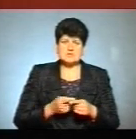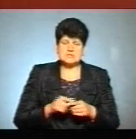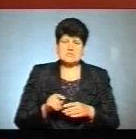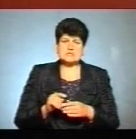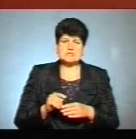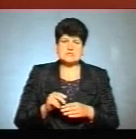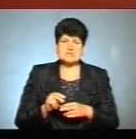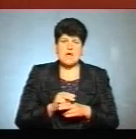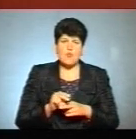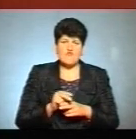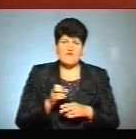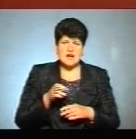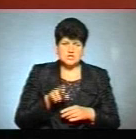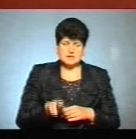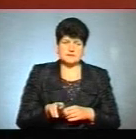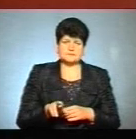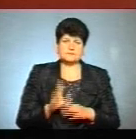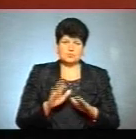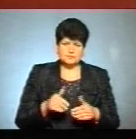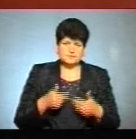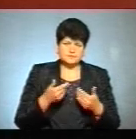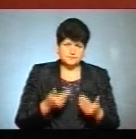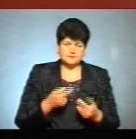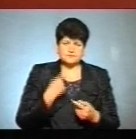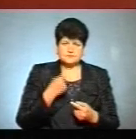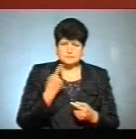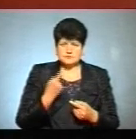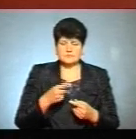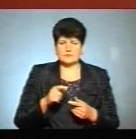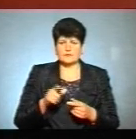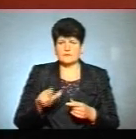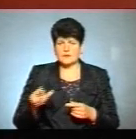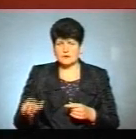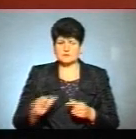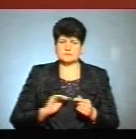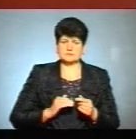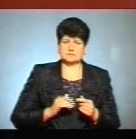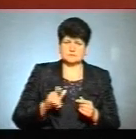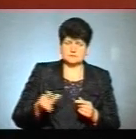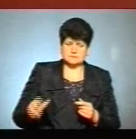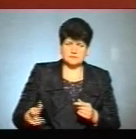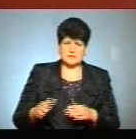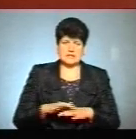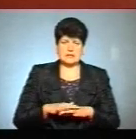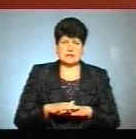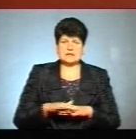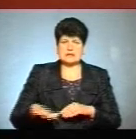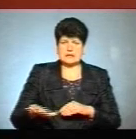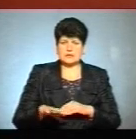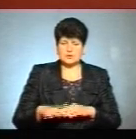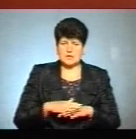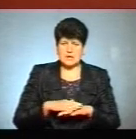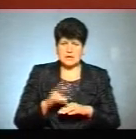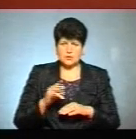зауваження будуть пред'являтися як покупцю, як підприємцю на території ринку, так